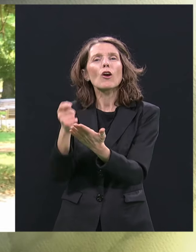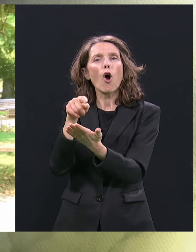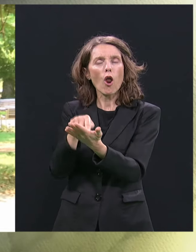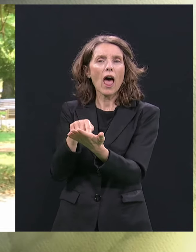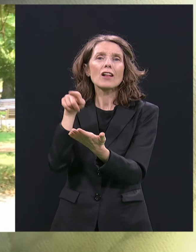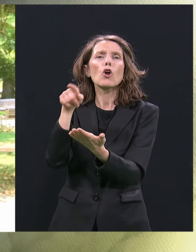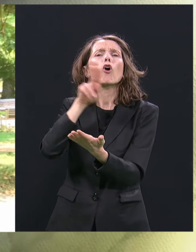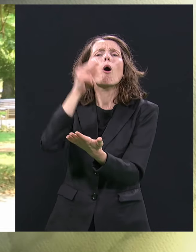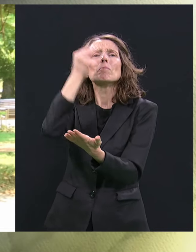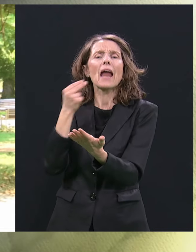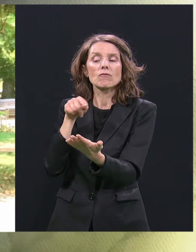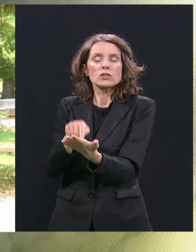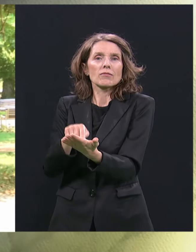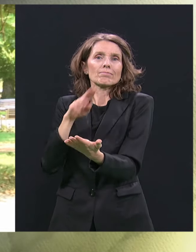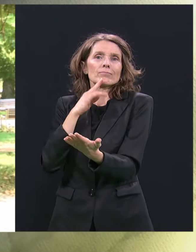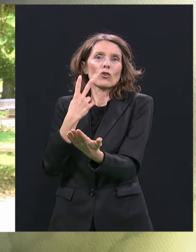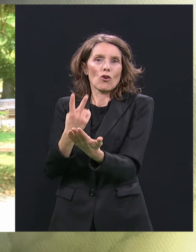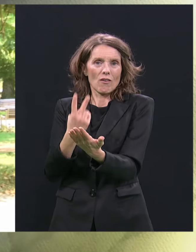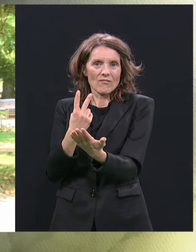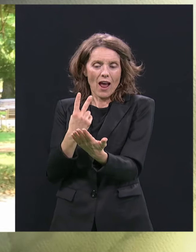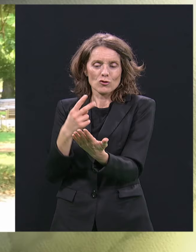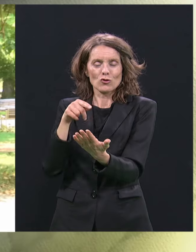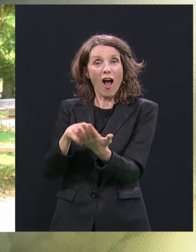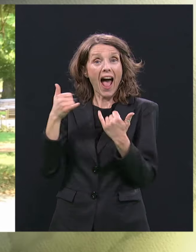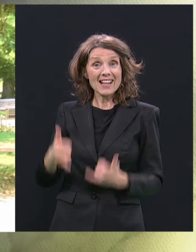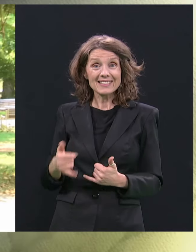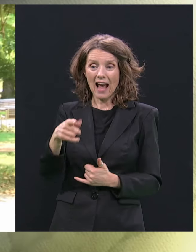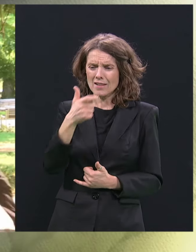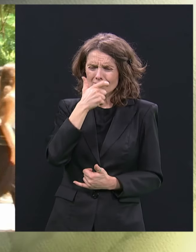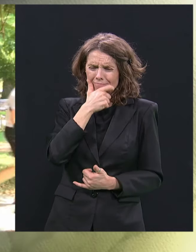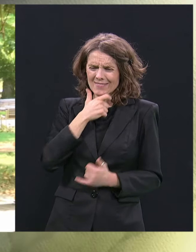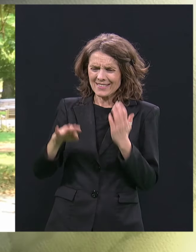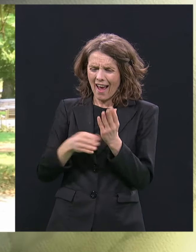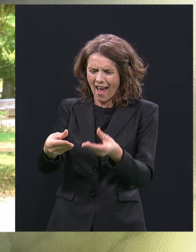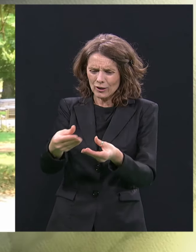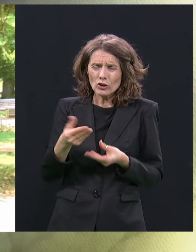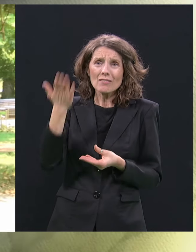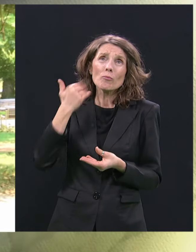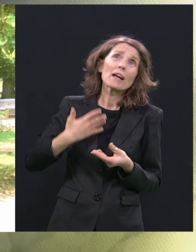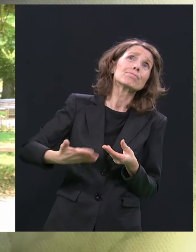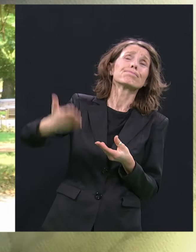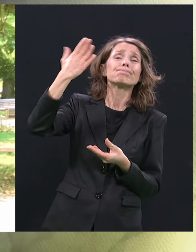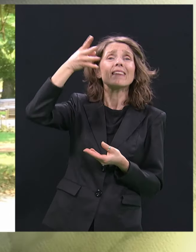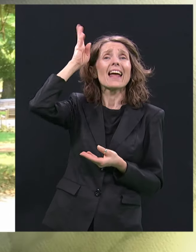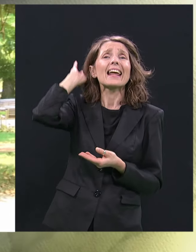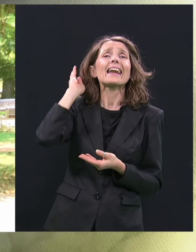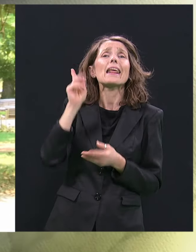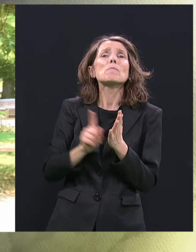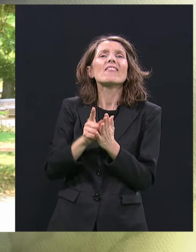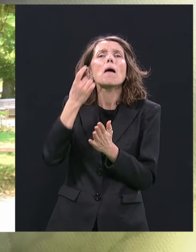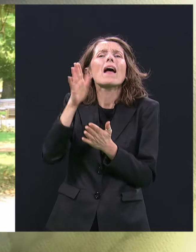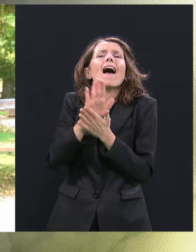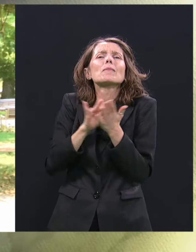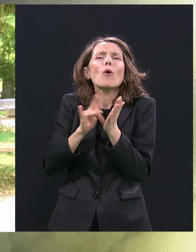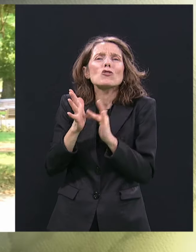ovim prostorima. Spajanje drveta koje je toliko staro i koje potiče iz doba antike kada se hrišćanstvo pojavilo i